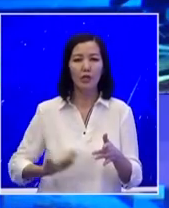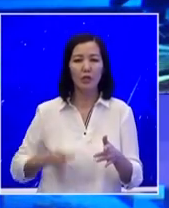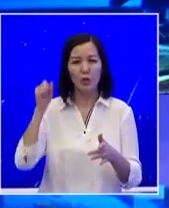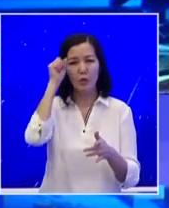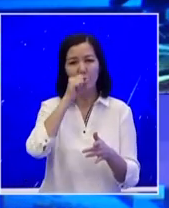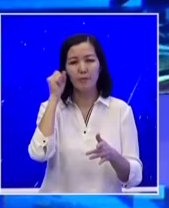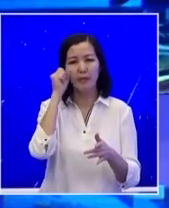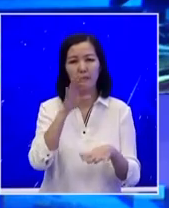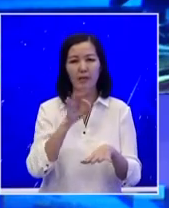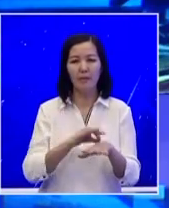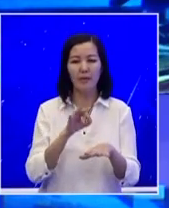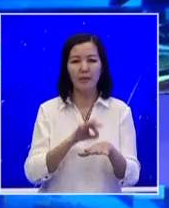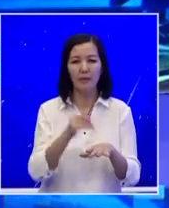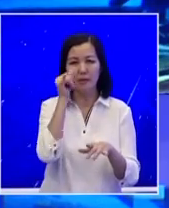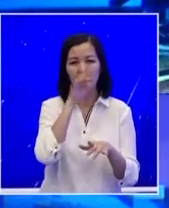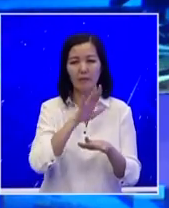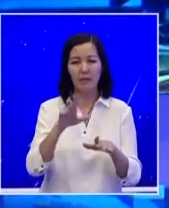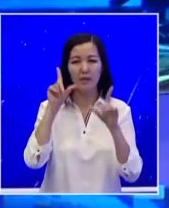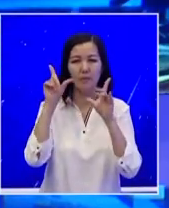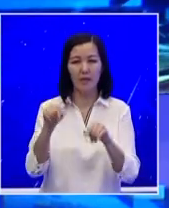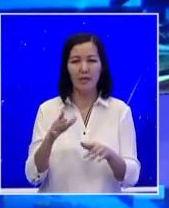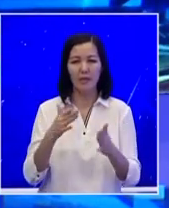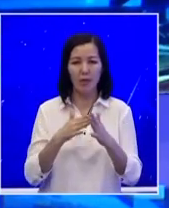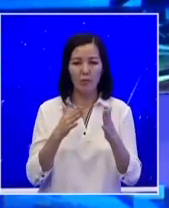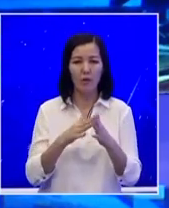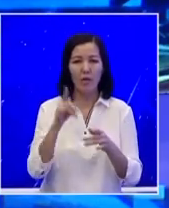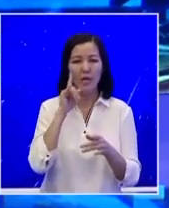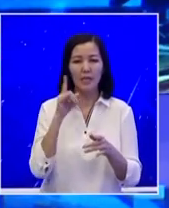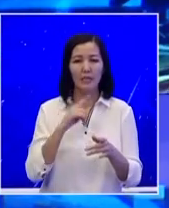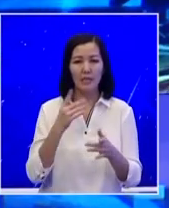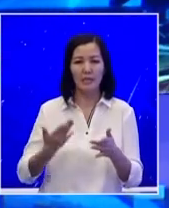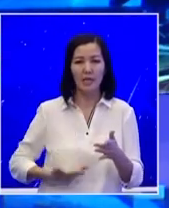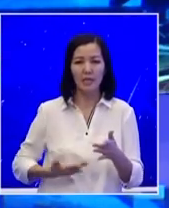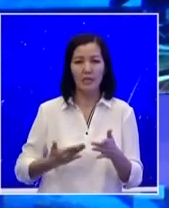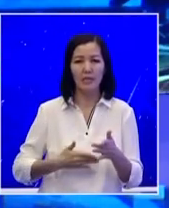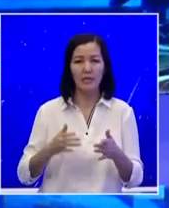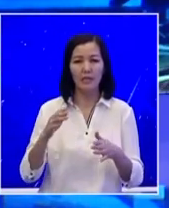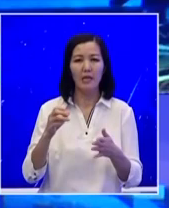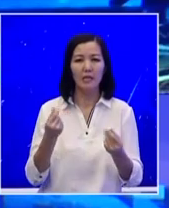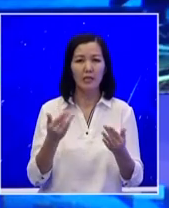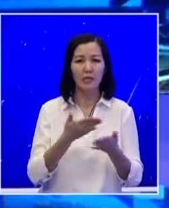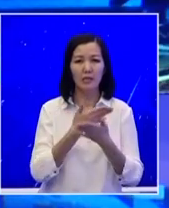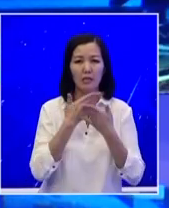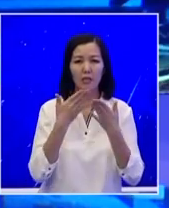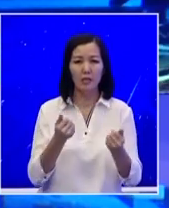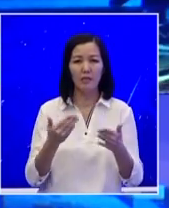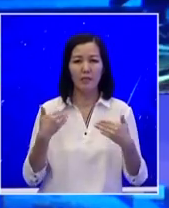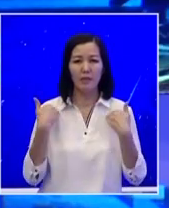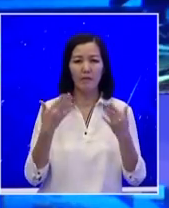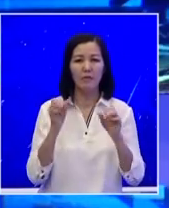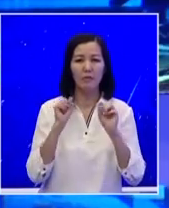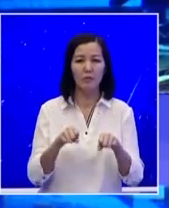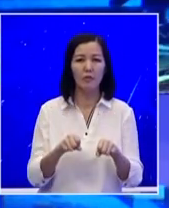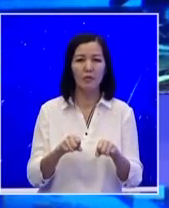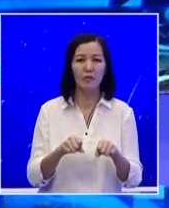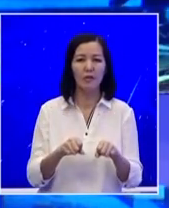Узбекистана из-за пандемии не смогли выехать на родину. Проживать в Казахстане по причине отсутствия средств тоже не предоставлялось